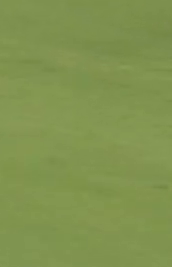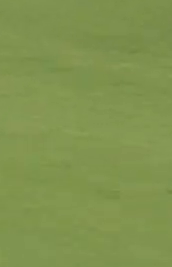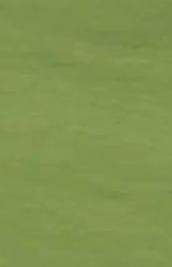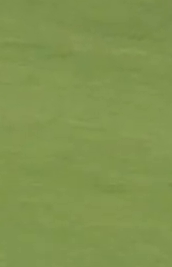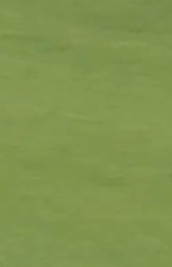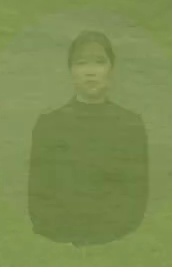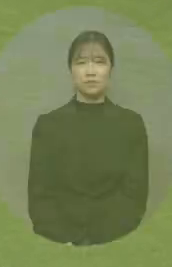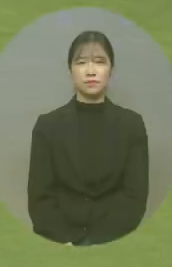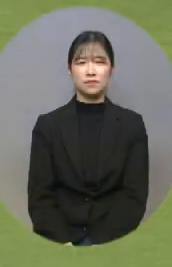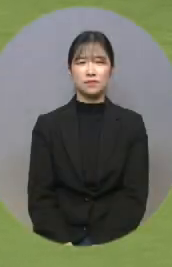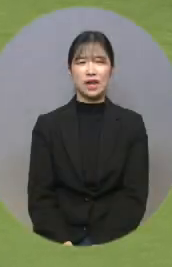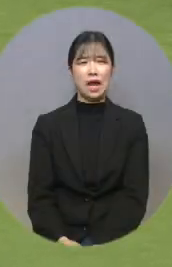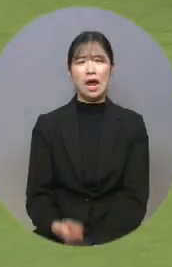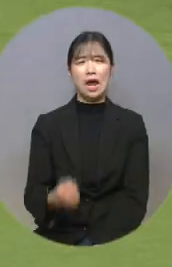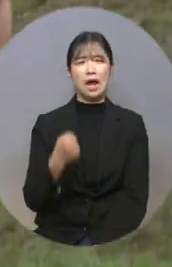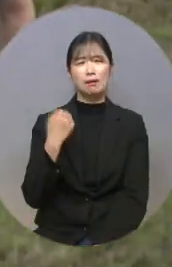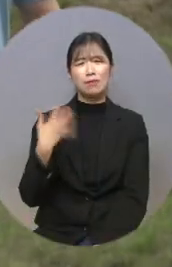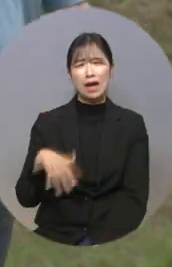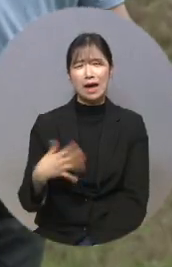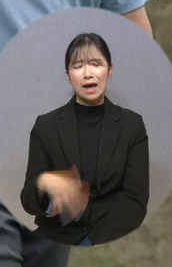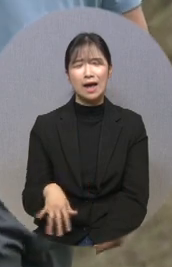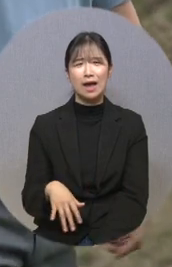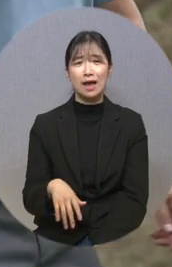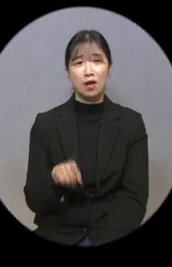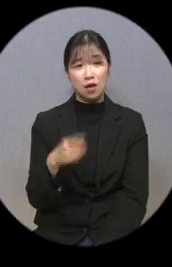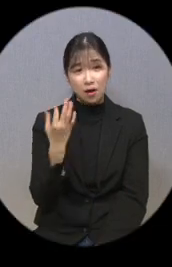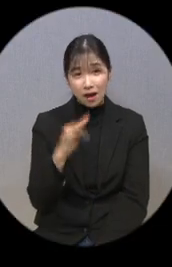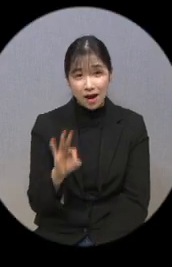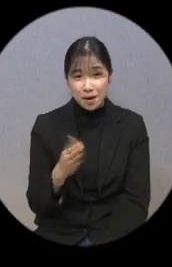아, 약하다 양. 이건 오케이 못 친다 양. 오케이다 양.